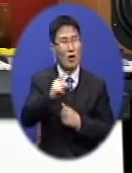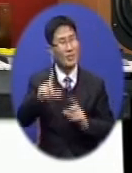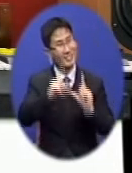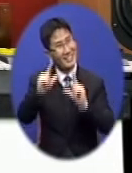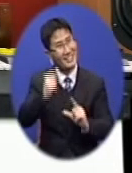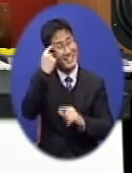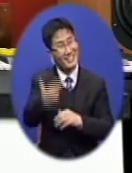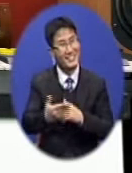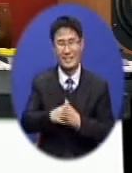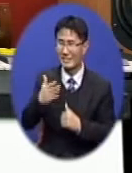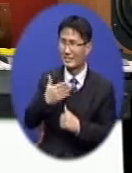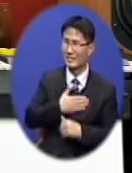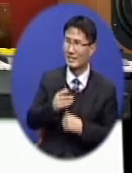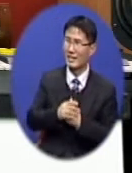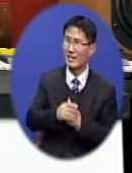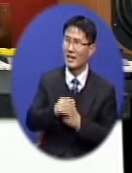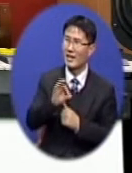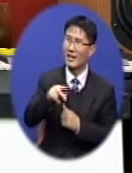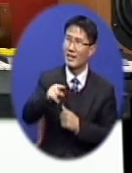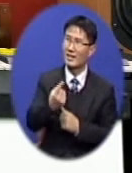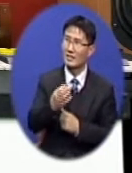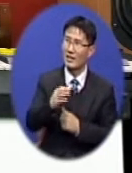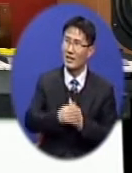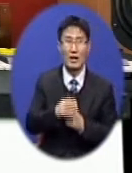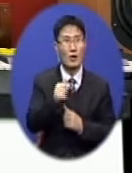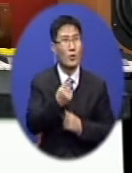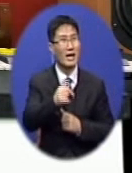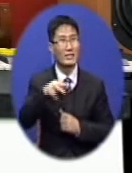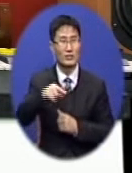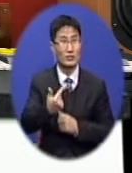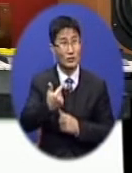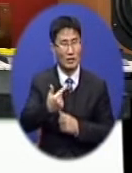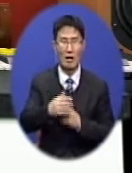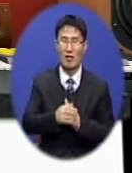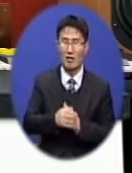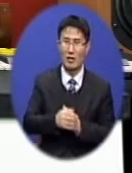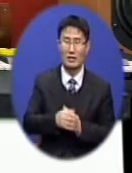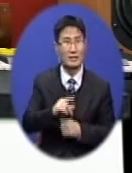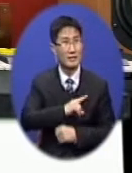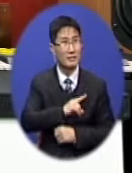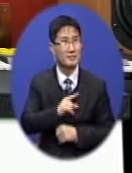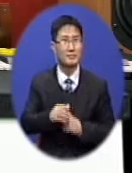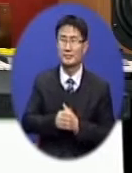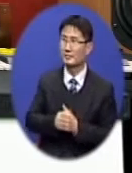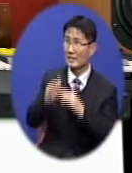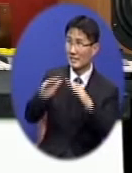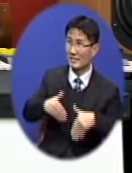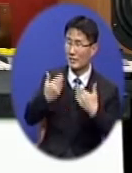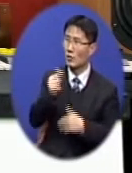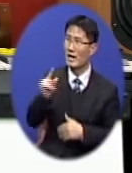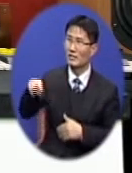사시는 누구십니까? 저는 화순군에 살고 있어요. 어디? 화순. 화순군. 화순. 예, 성함이. 전라남도 화순군. 그러게,